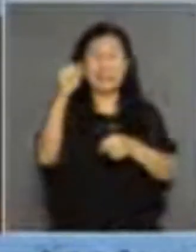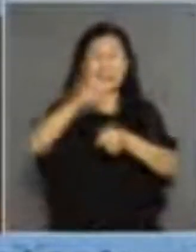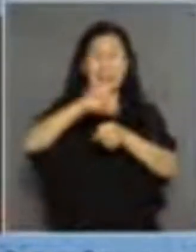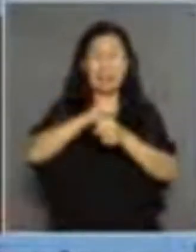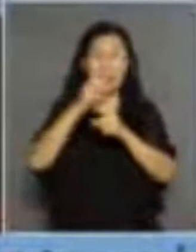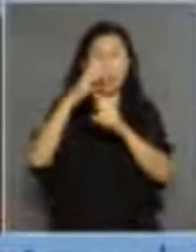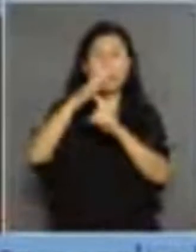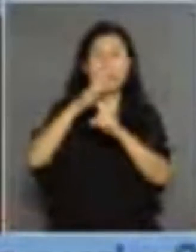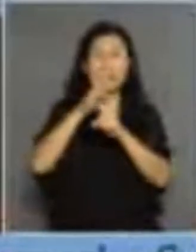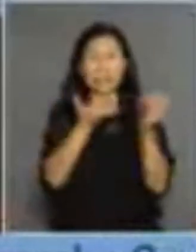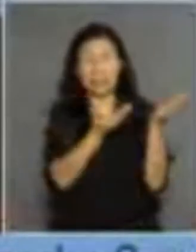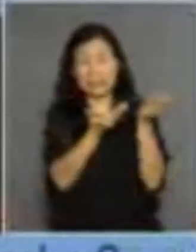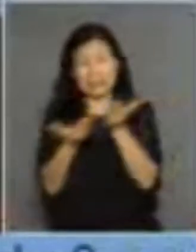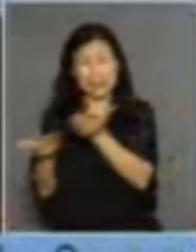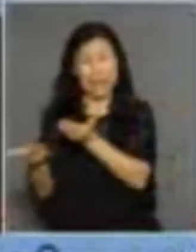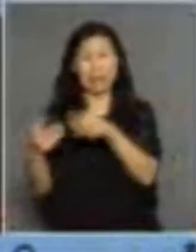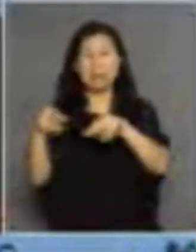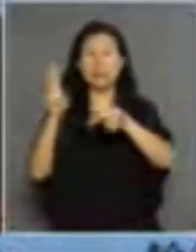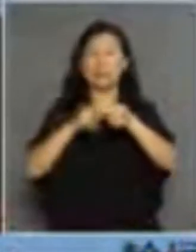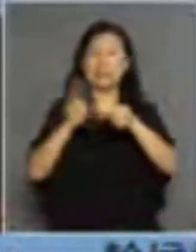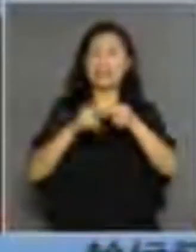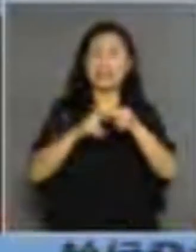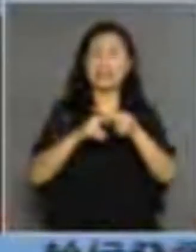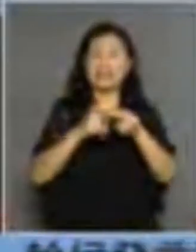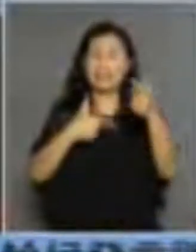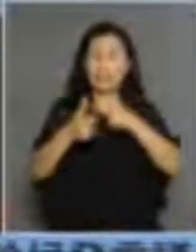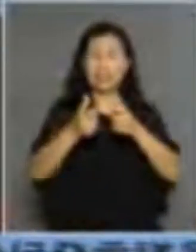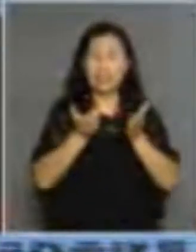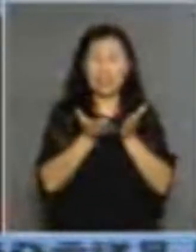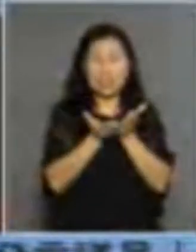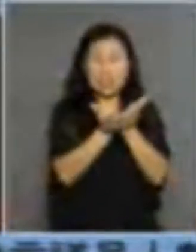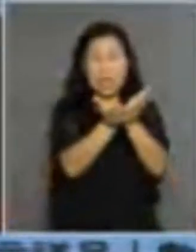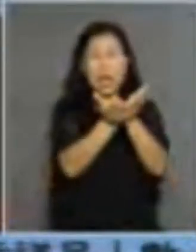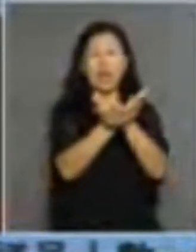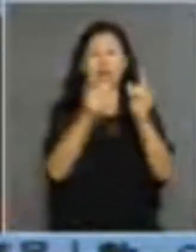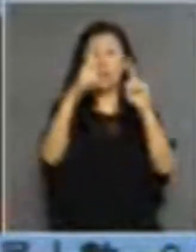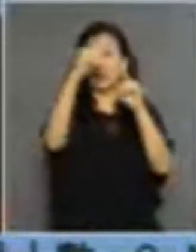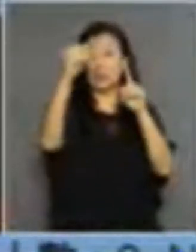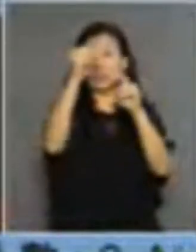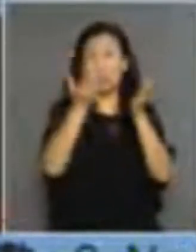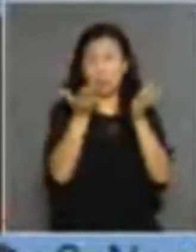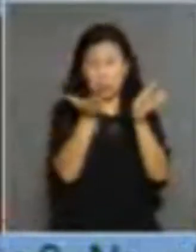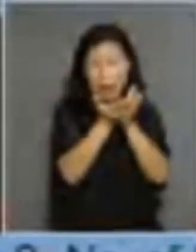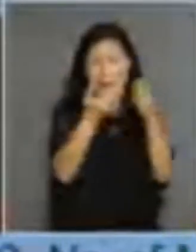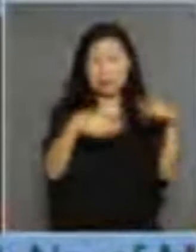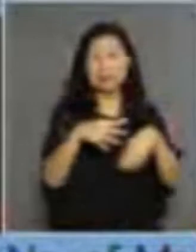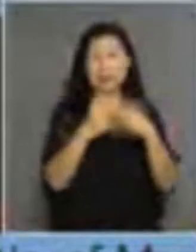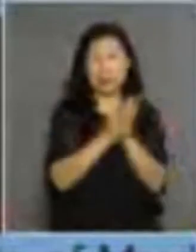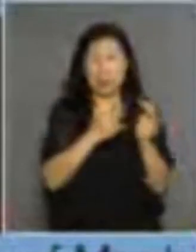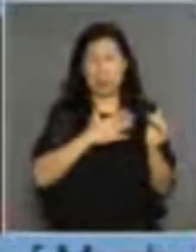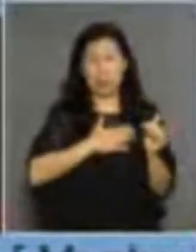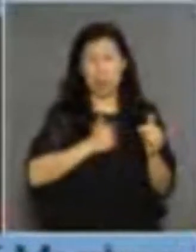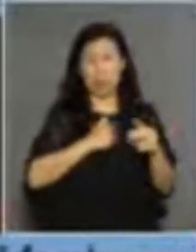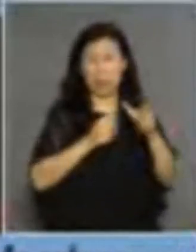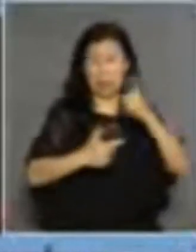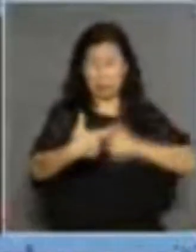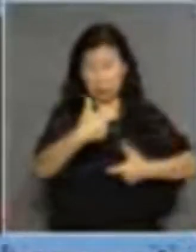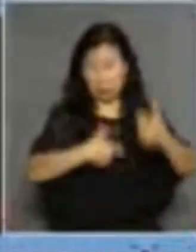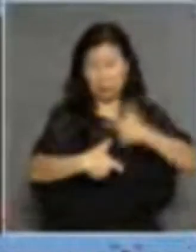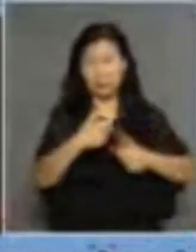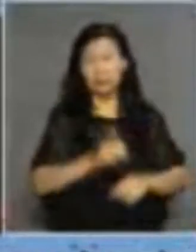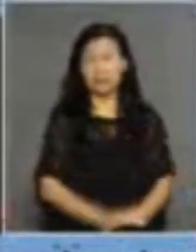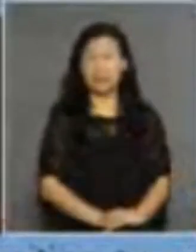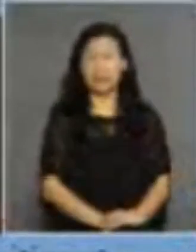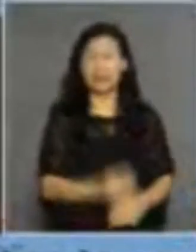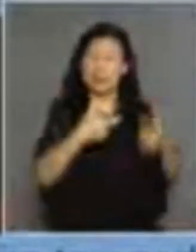迎接大陸嘅資本嚟搞個郵輪碼頭，全部都係 即係準備做生意嘅。喂，大佬啊，做生